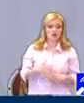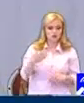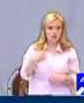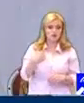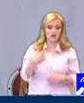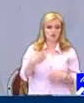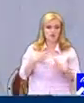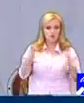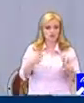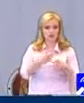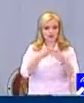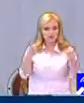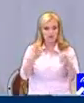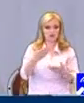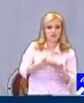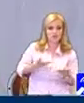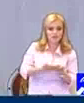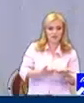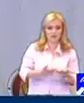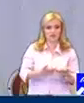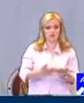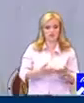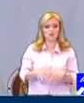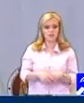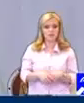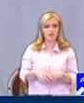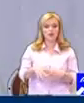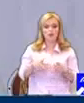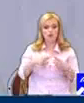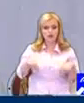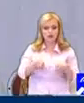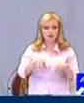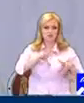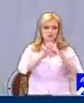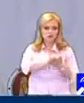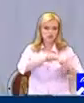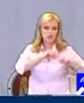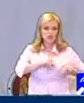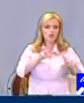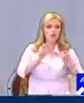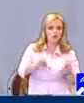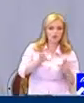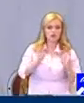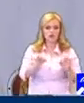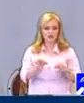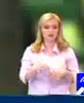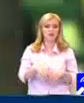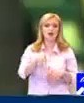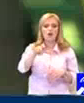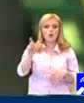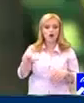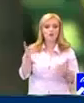diferite informări și recomandări cu Agenția Națională de Ocupare a Forței de Muncă, cum ar trebui să procedeze, unde ar putea